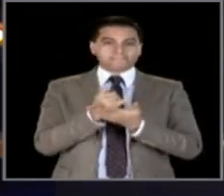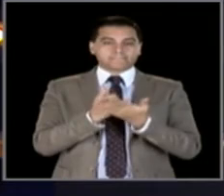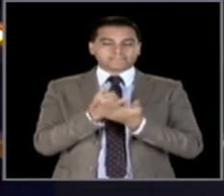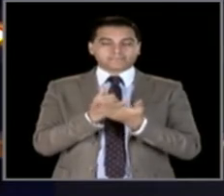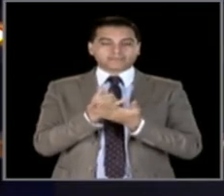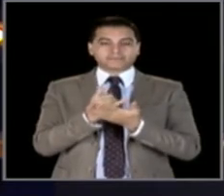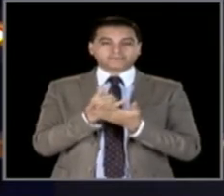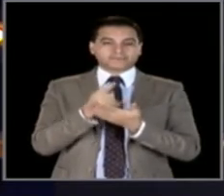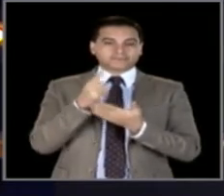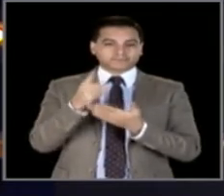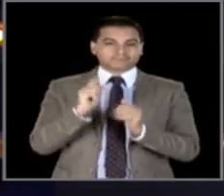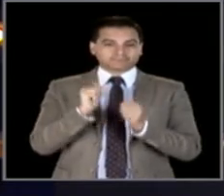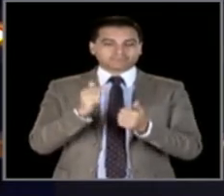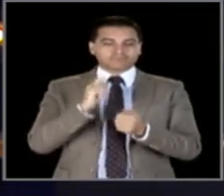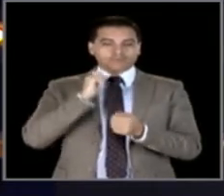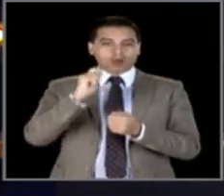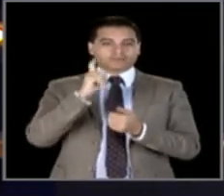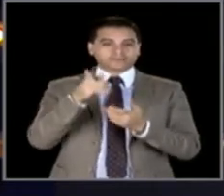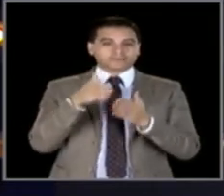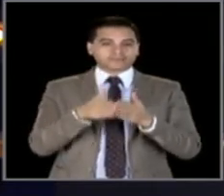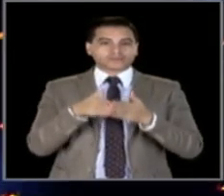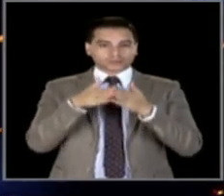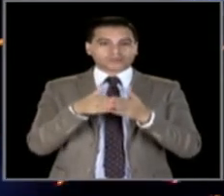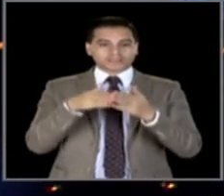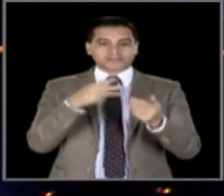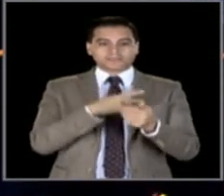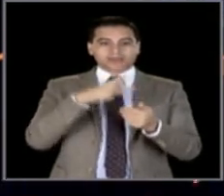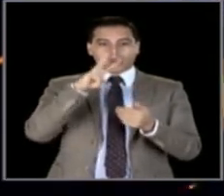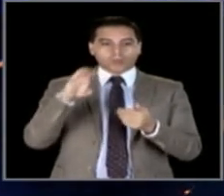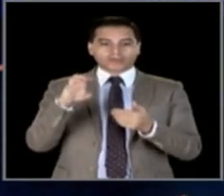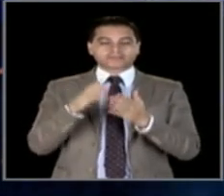محافظة السويس. رحب كلنا بمدرسة وي السويس.